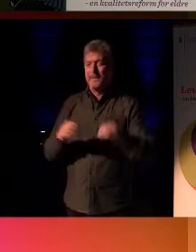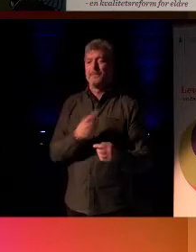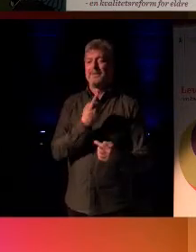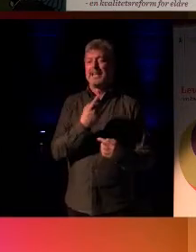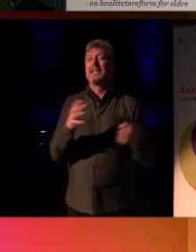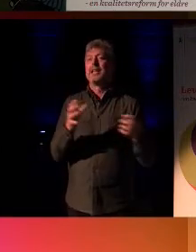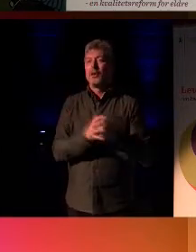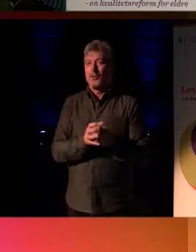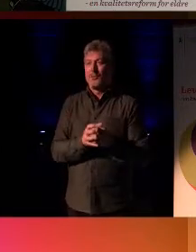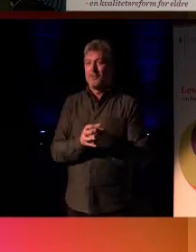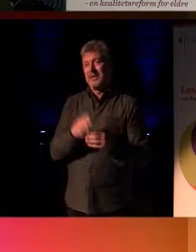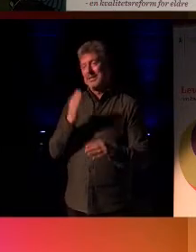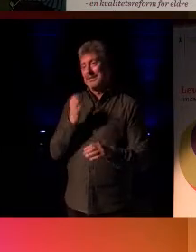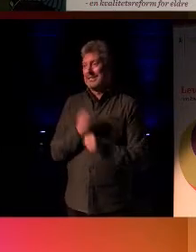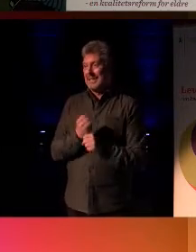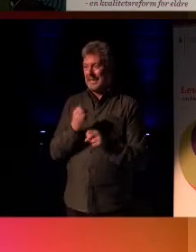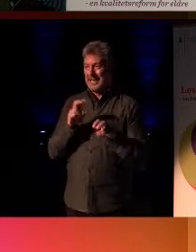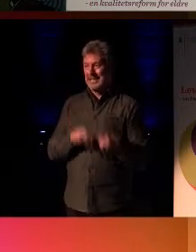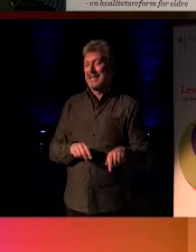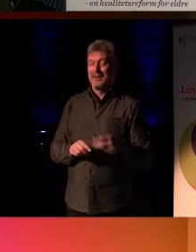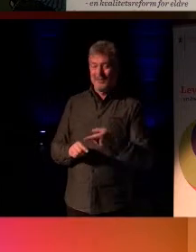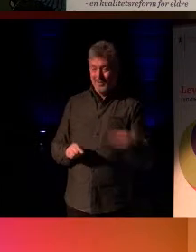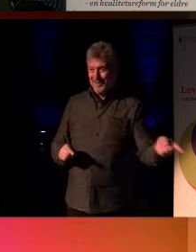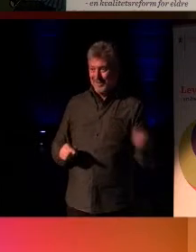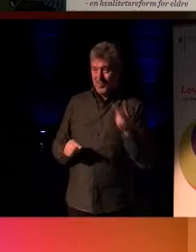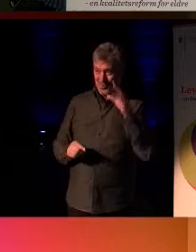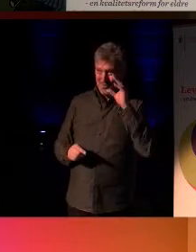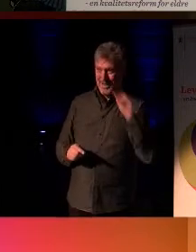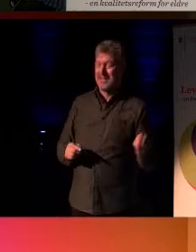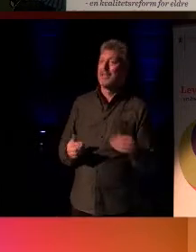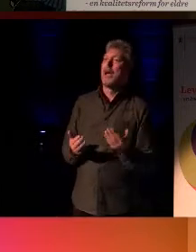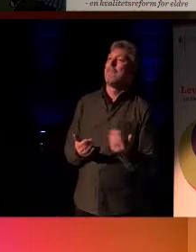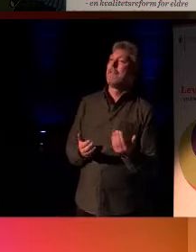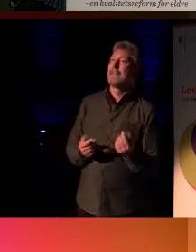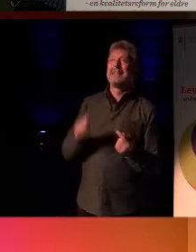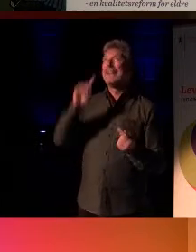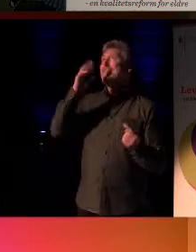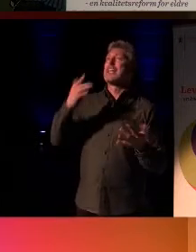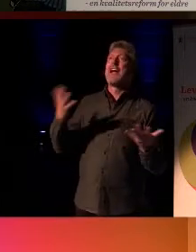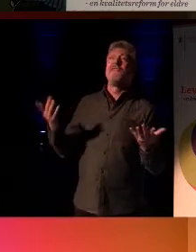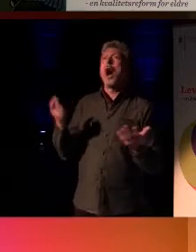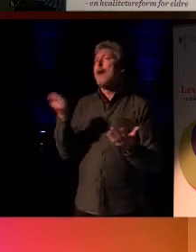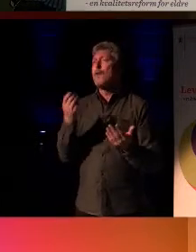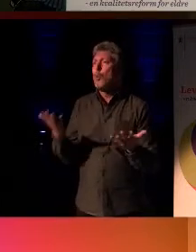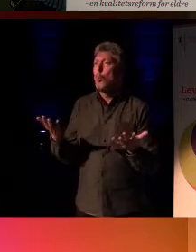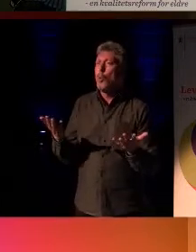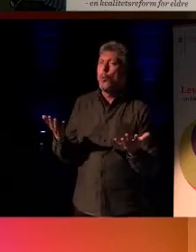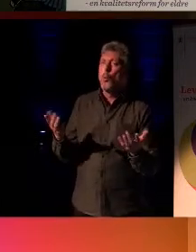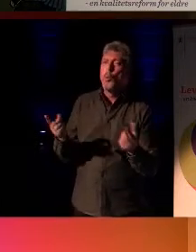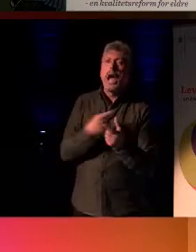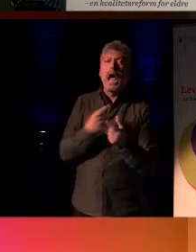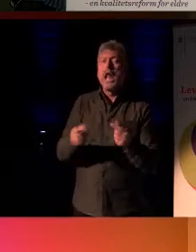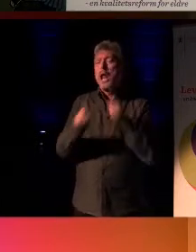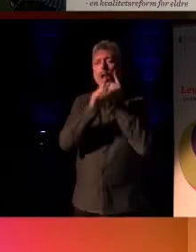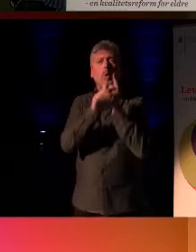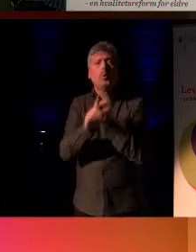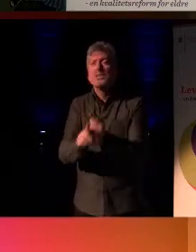gruppen sitter nok her og venter sammen med disse. På noe de ikke helt vet hva eller helt vet hva